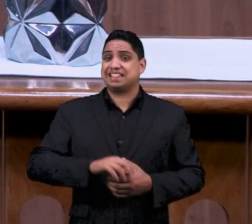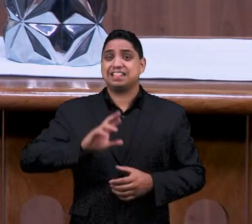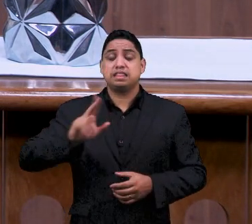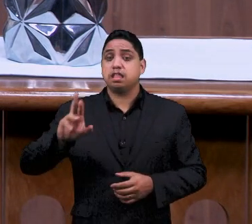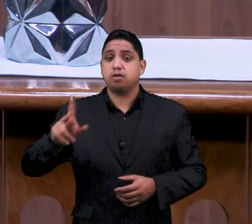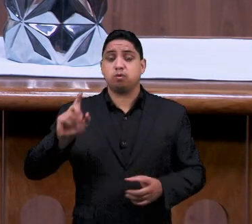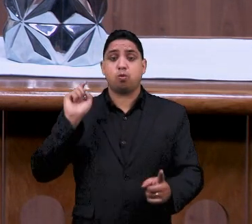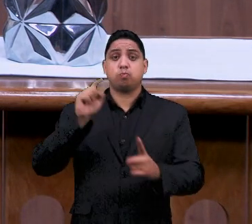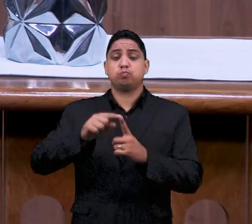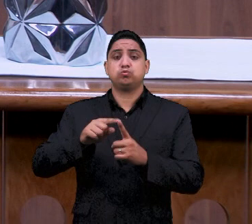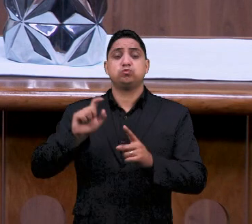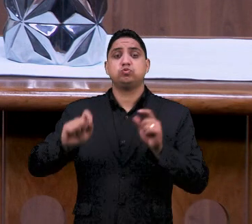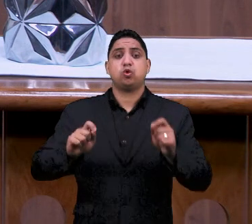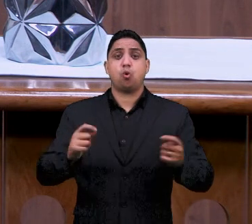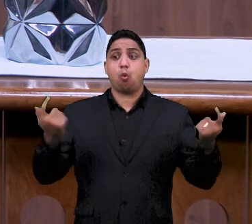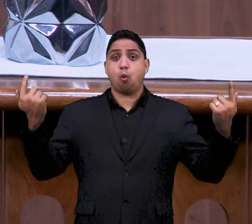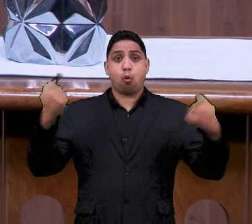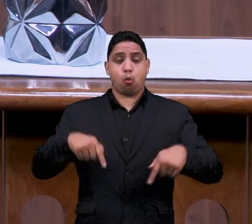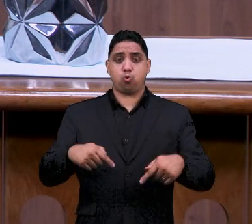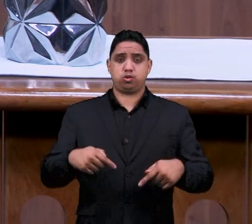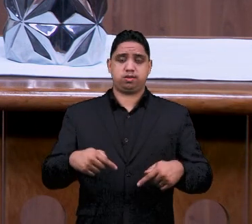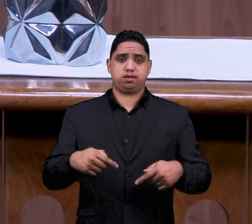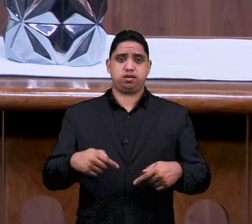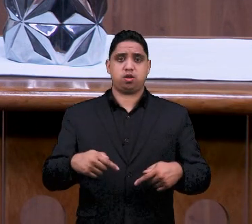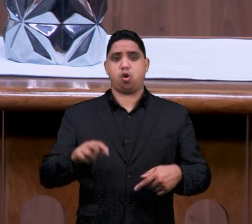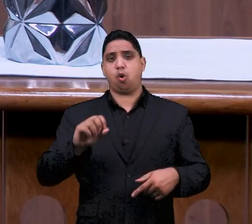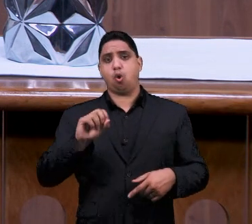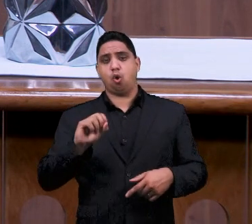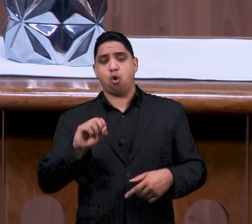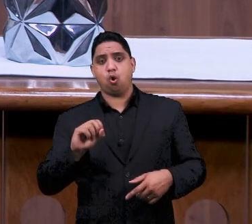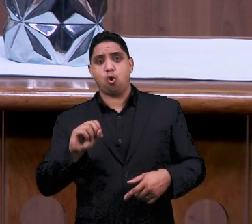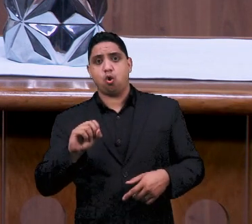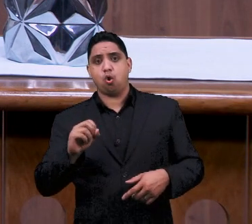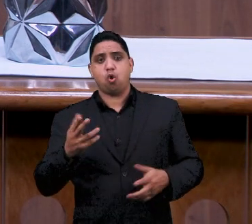notre objectif de faire opposition à n'importe quel type de